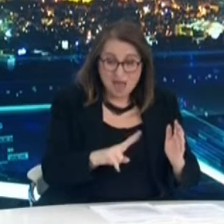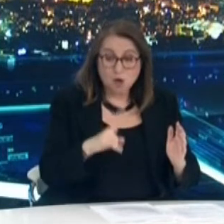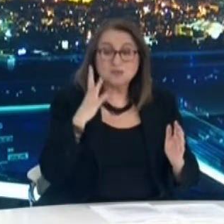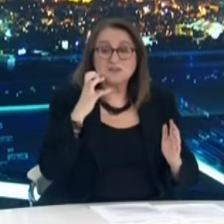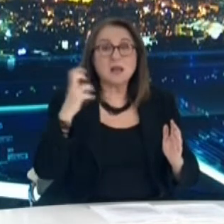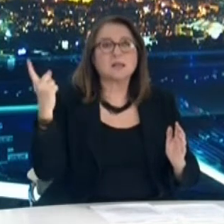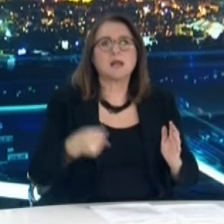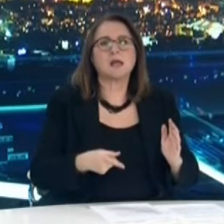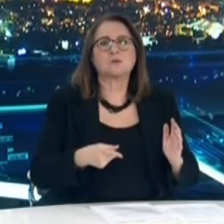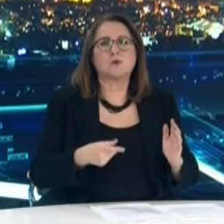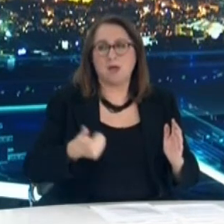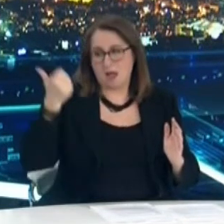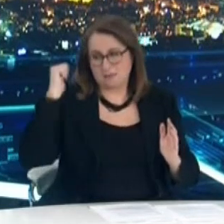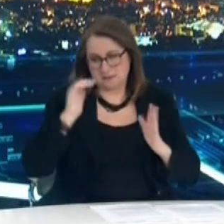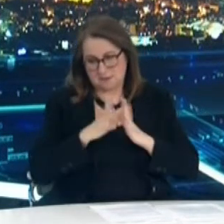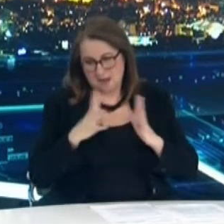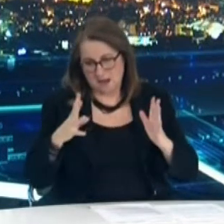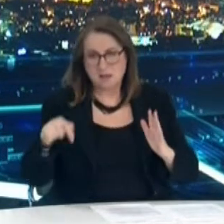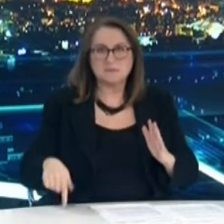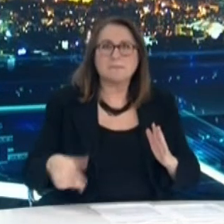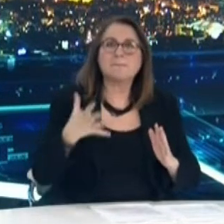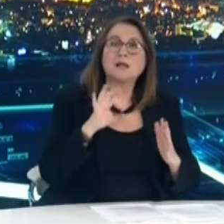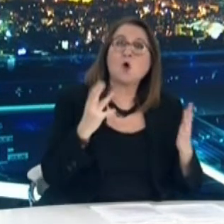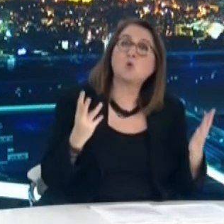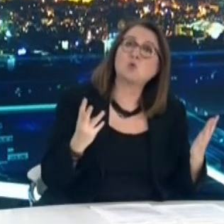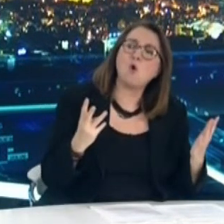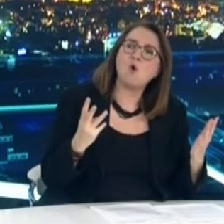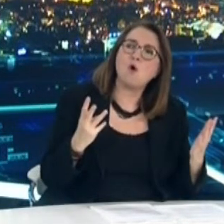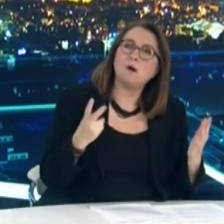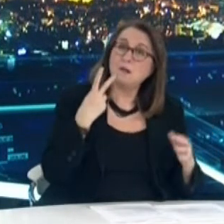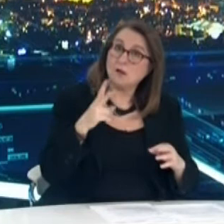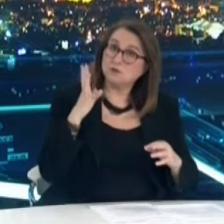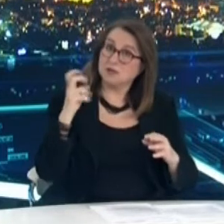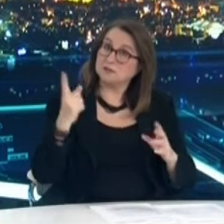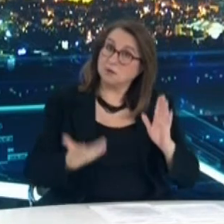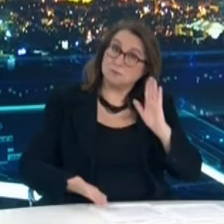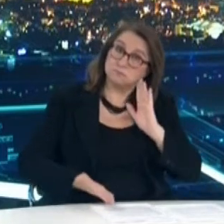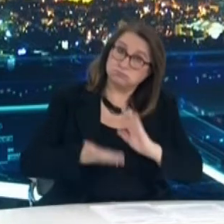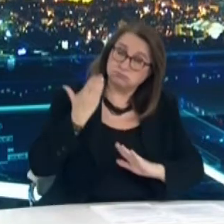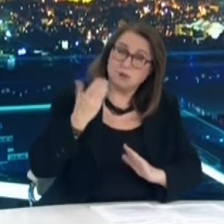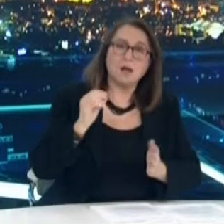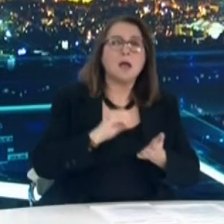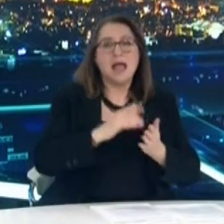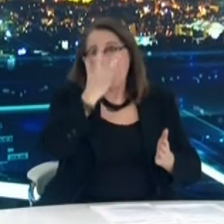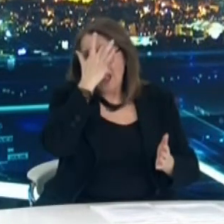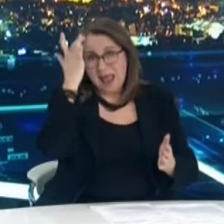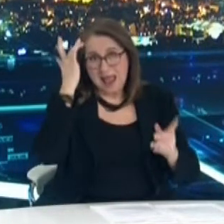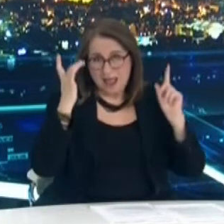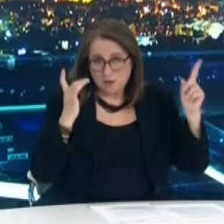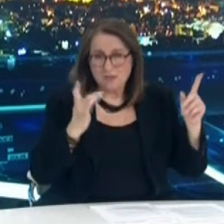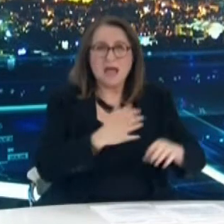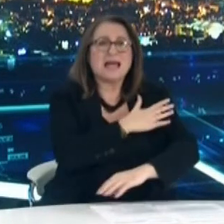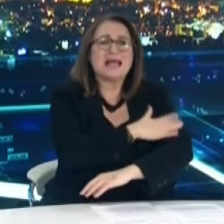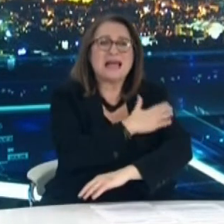το υλικό φορτίο είναι ιδιαίτερα αυξημένο. Στην Περιφερειακή Ενότητα Κοζάνης, ιδιαίτερα δε στους Δήμους Εορδέας και Κοζάνης. Στις Περιφερειακές Ενότητες